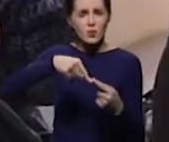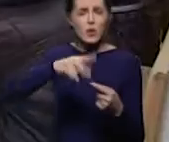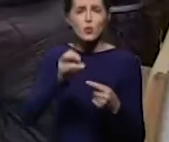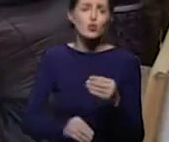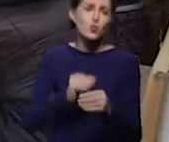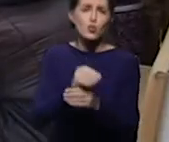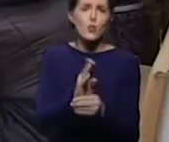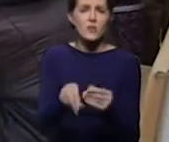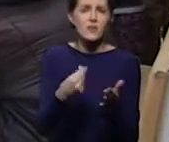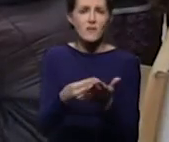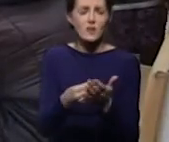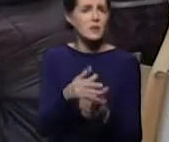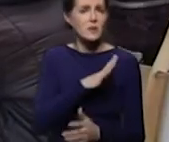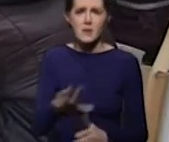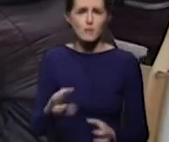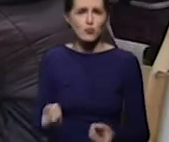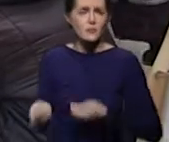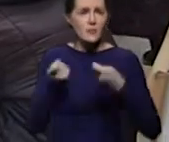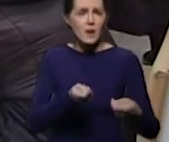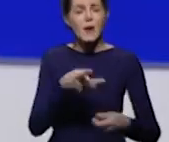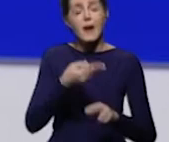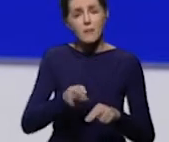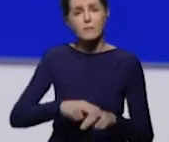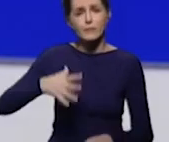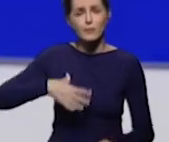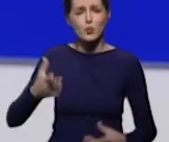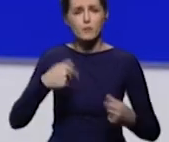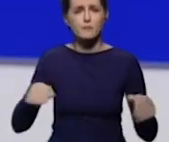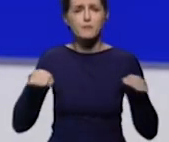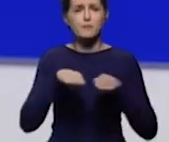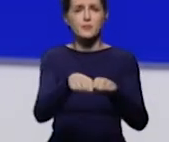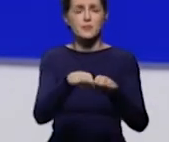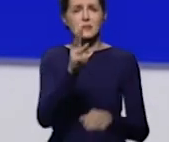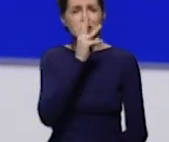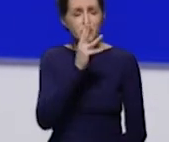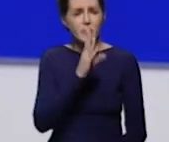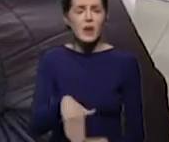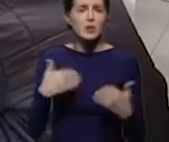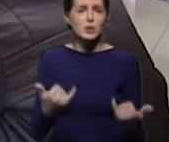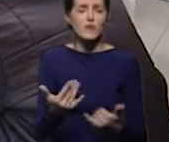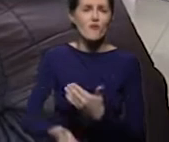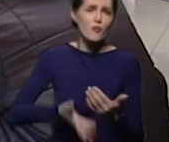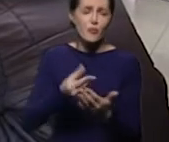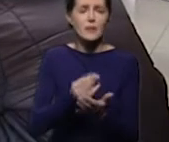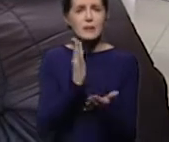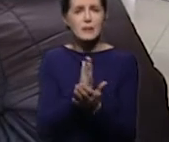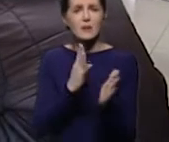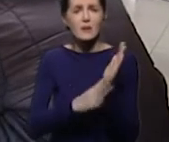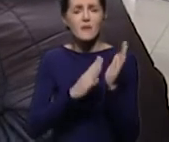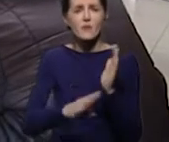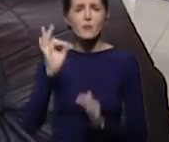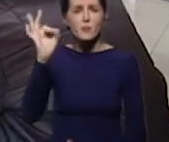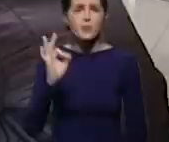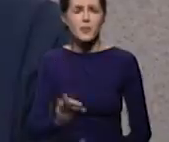гроші з держбюджету ще не надходило. Тому були вимушені зрівняти зарплатні. До того ж, тепер на виплати йде понад